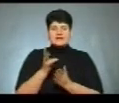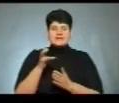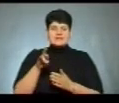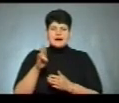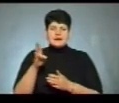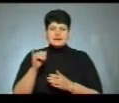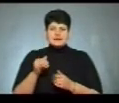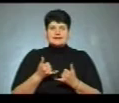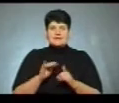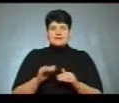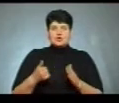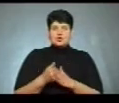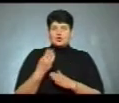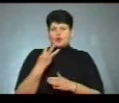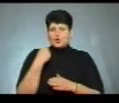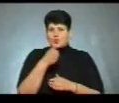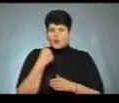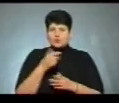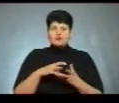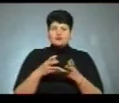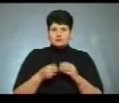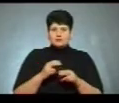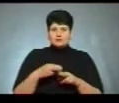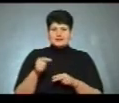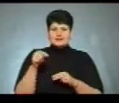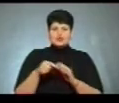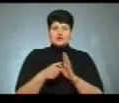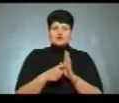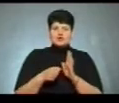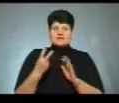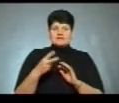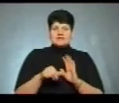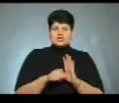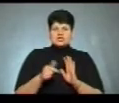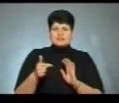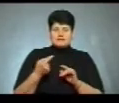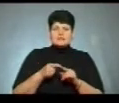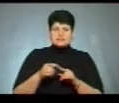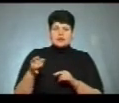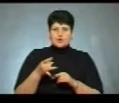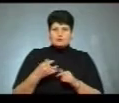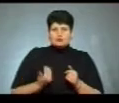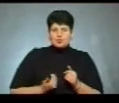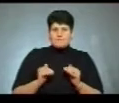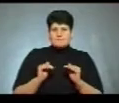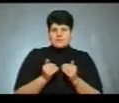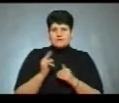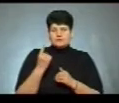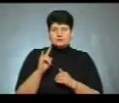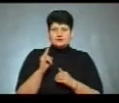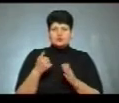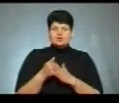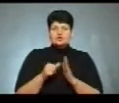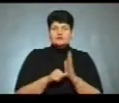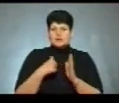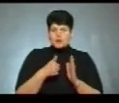до 3 років. Сума відшкодування наразі становить 1626 гривень. Це розмір прожиткового мінімуму на дитину до